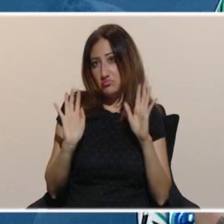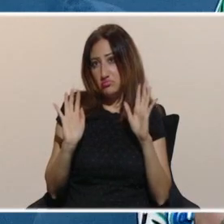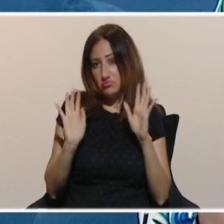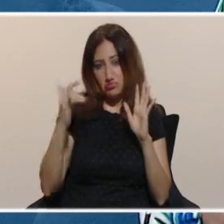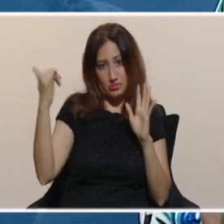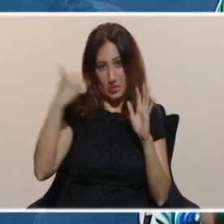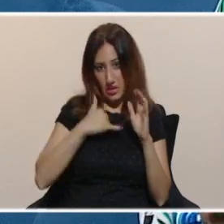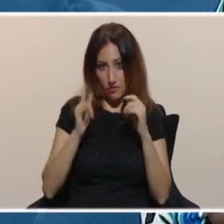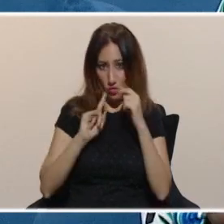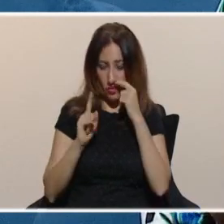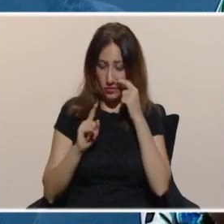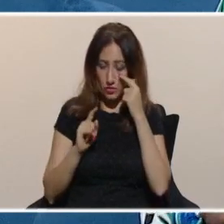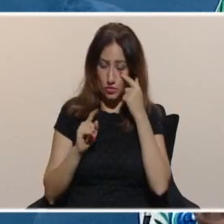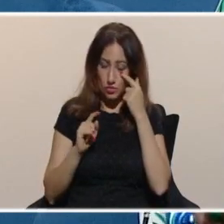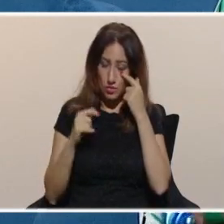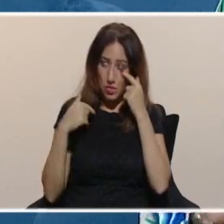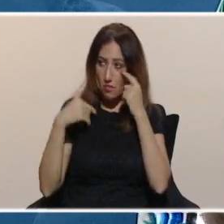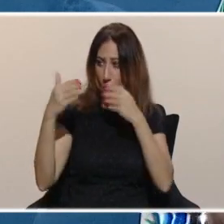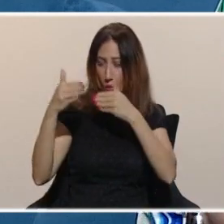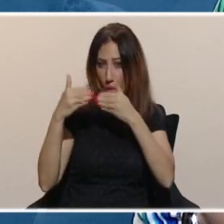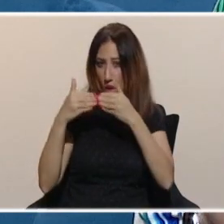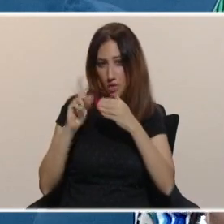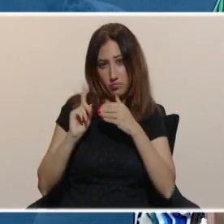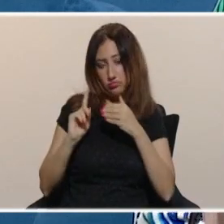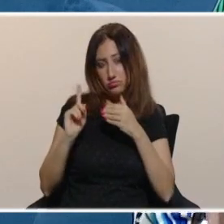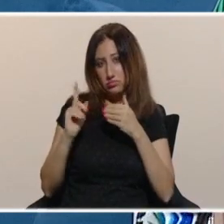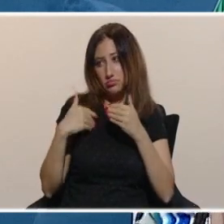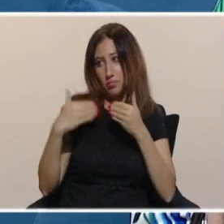يعني احنا مش قريبين يعني، ما اعرفش